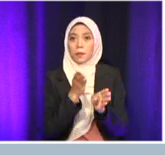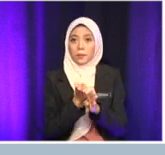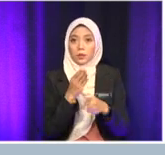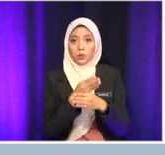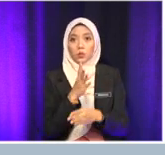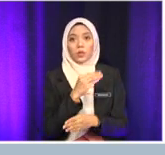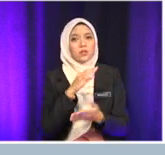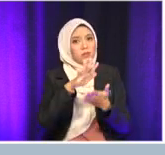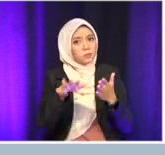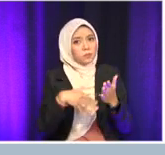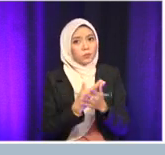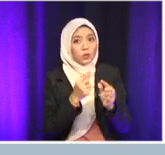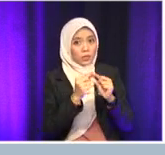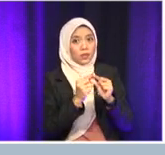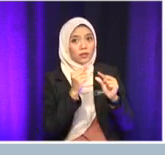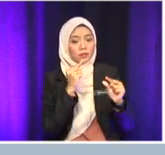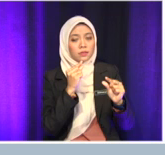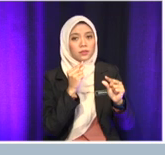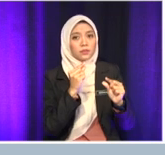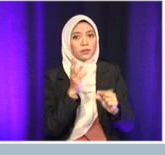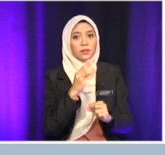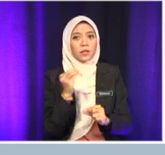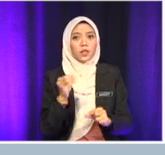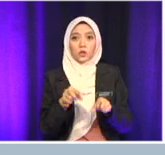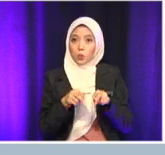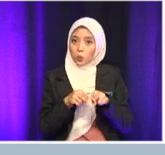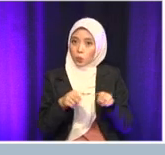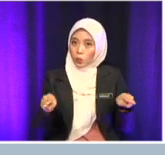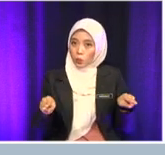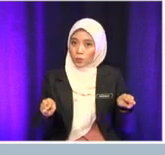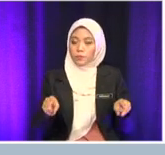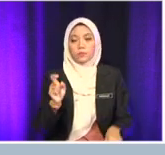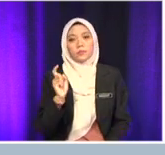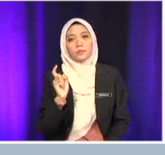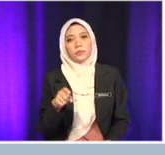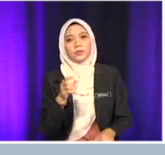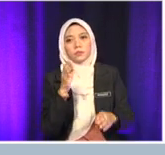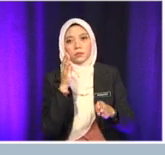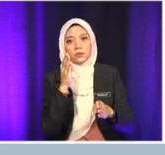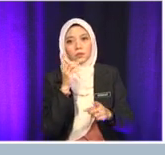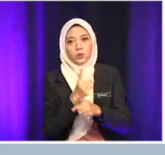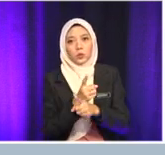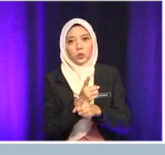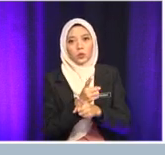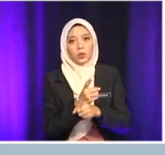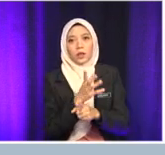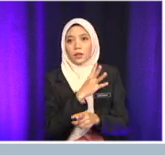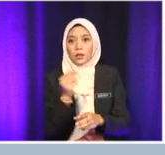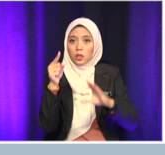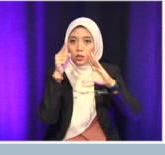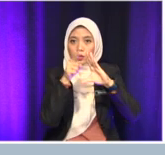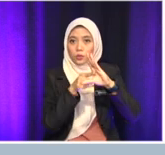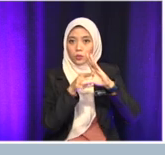mesti garis lurus dan ukuran mesti betul dan bersudut 90 derajat